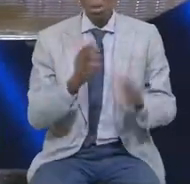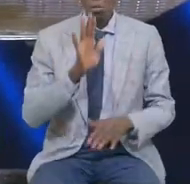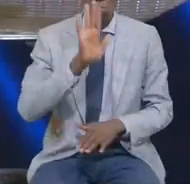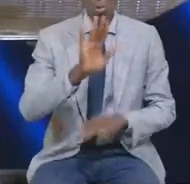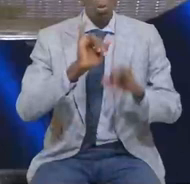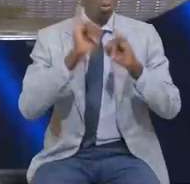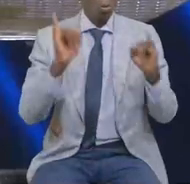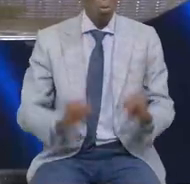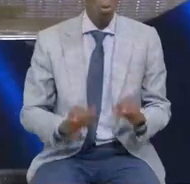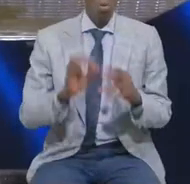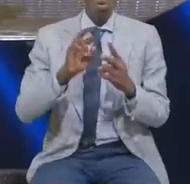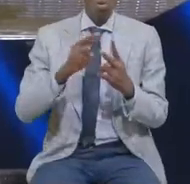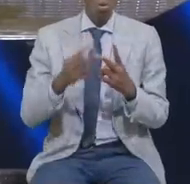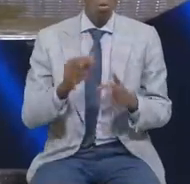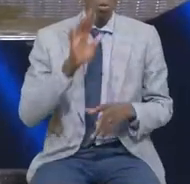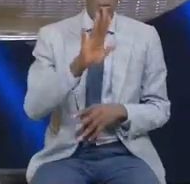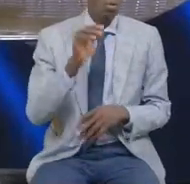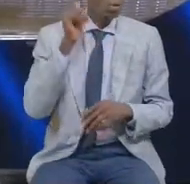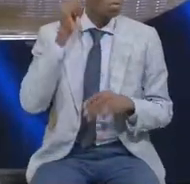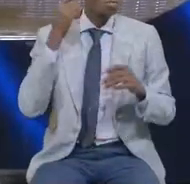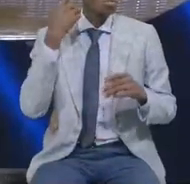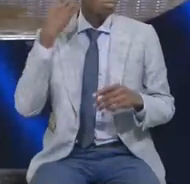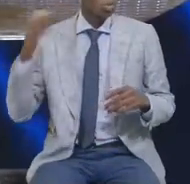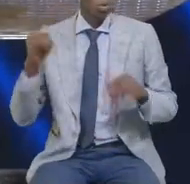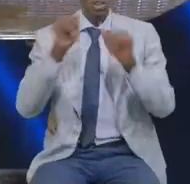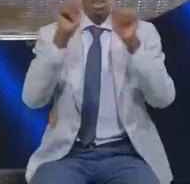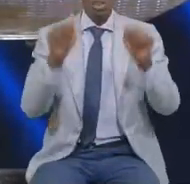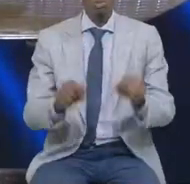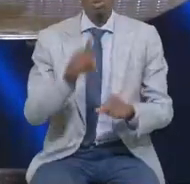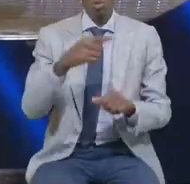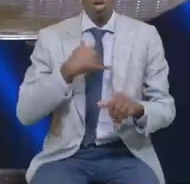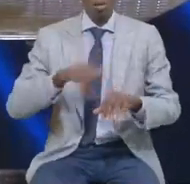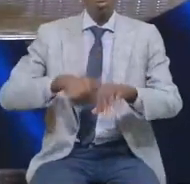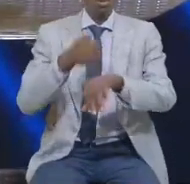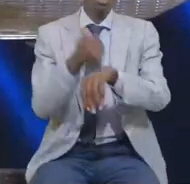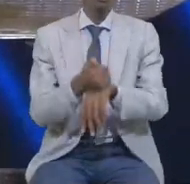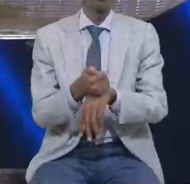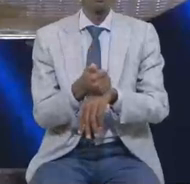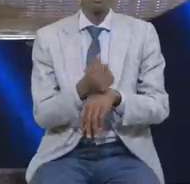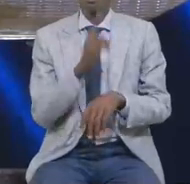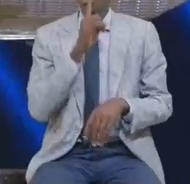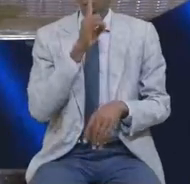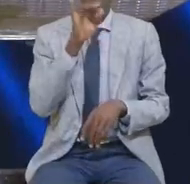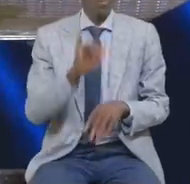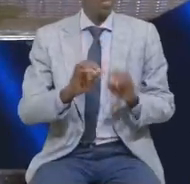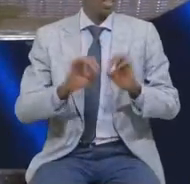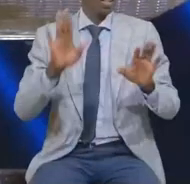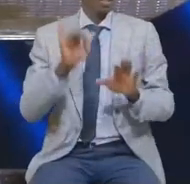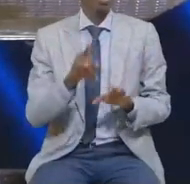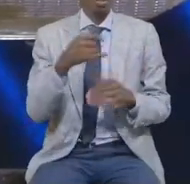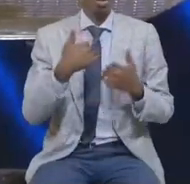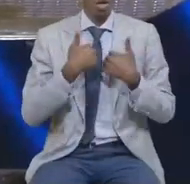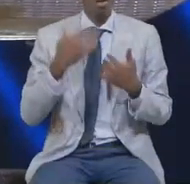que nous n'adorerons pas la statue d'or que tu as élevée. Évidemment, vous connaissez